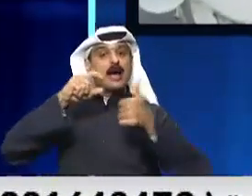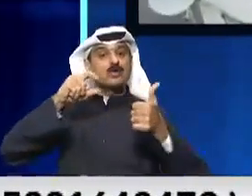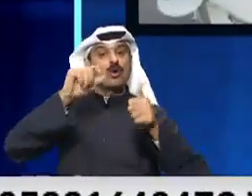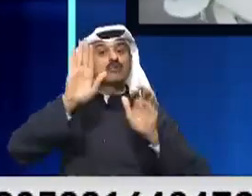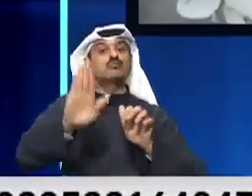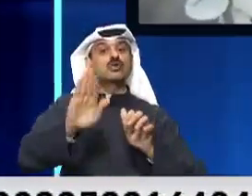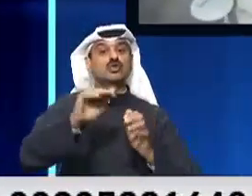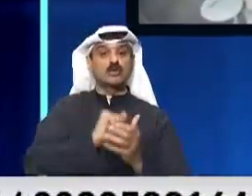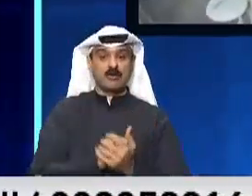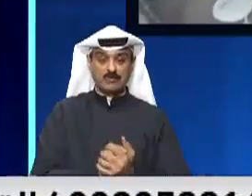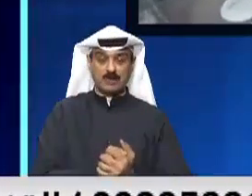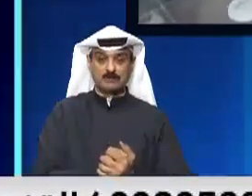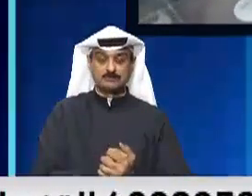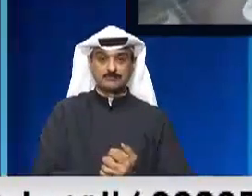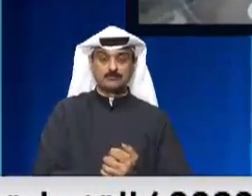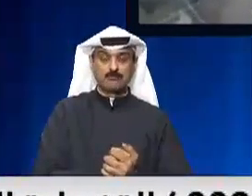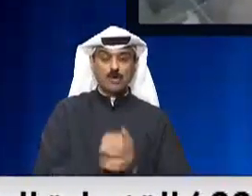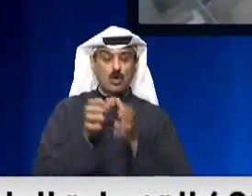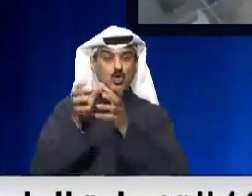البشرية